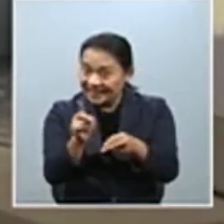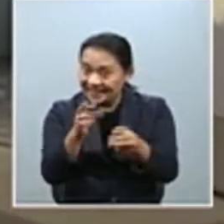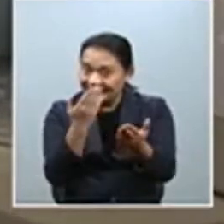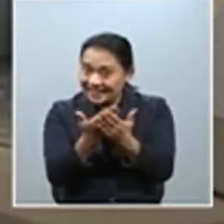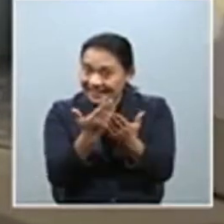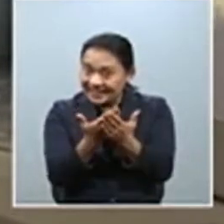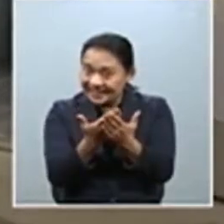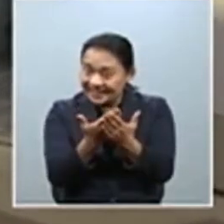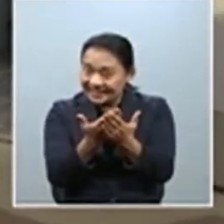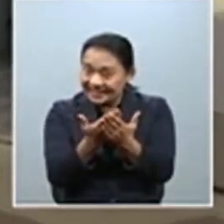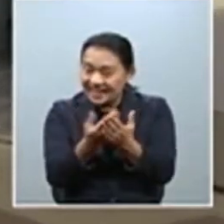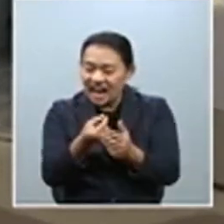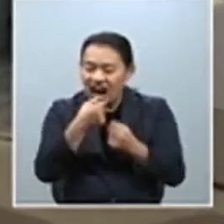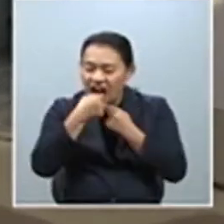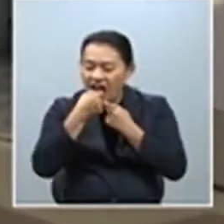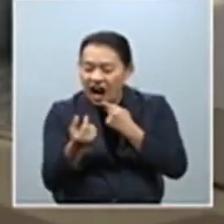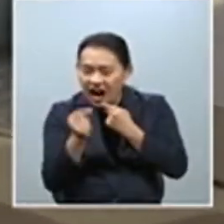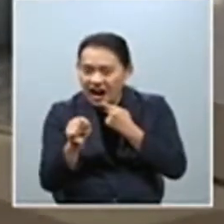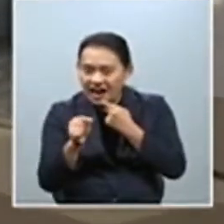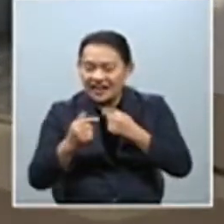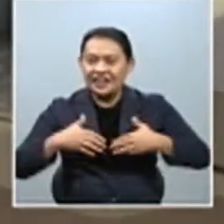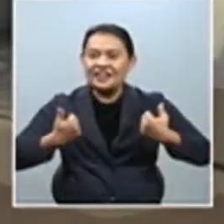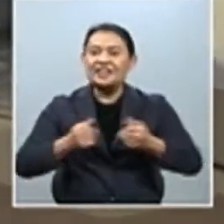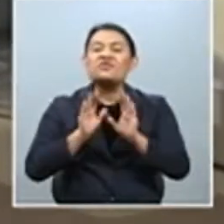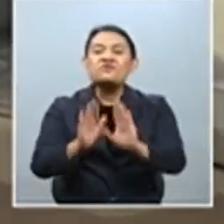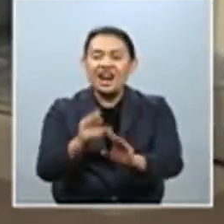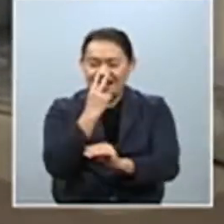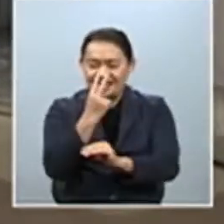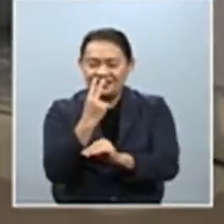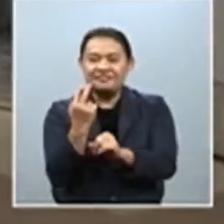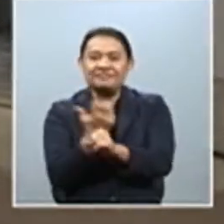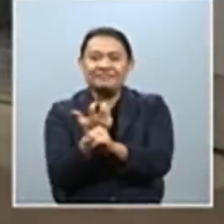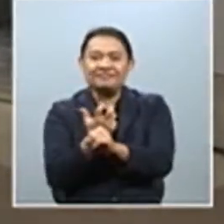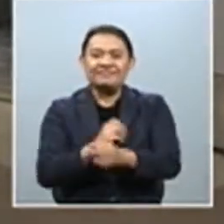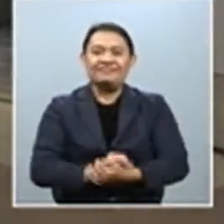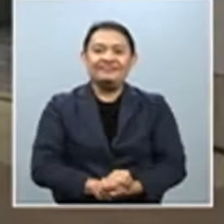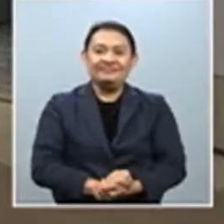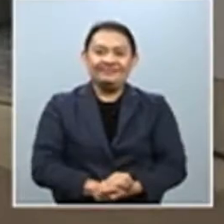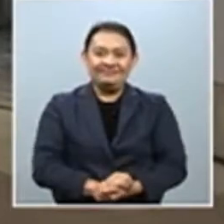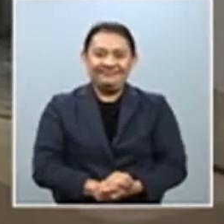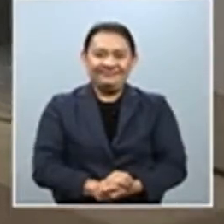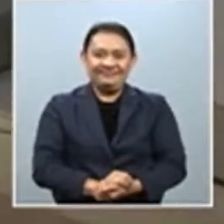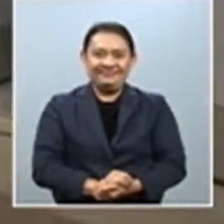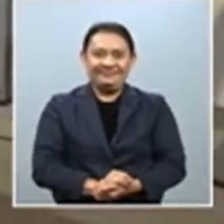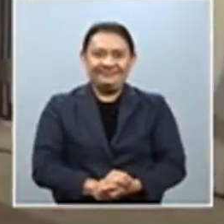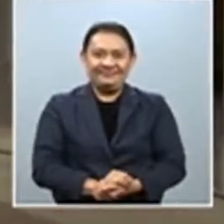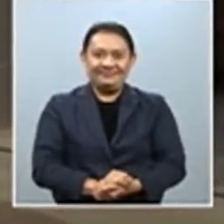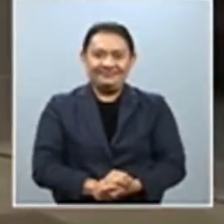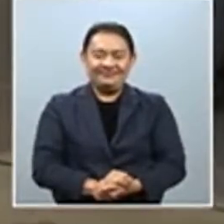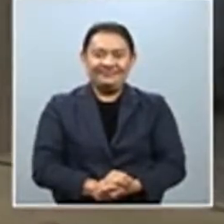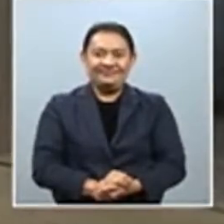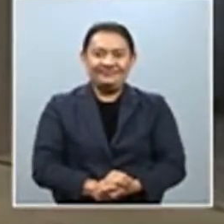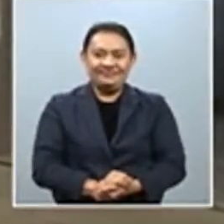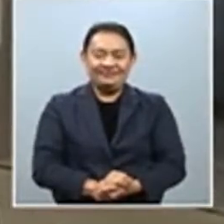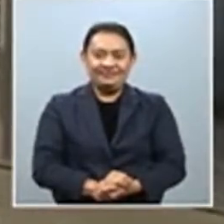ำลังเฮี้ยนเลยทีเดียวฝากติดตามด้วยนะครับเงินปากผีจัดการทางช่องฝากครับ